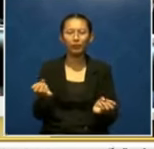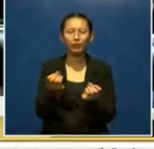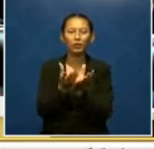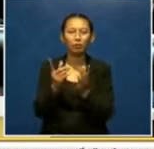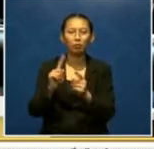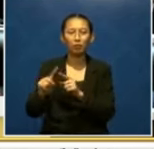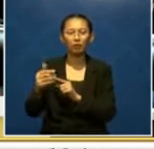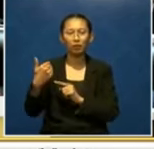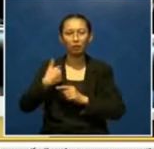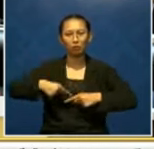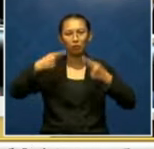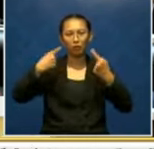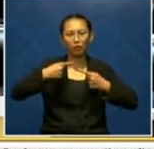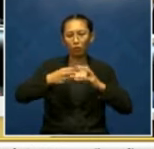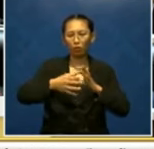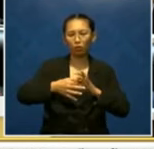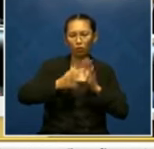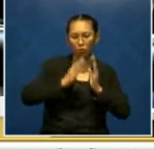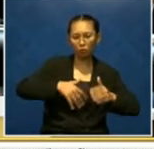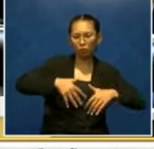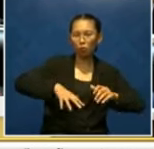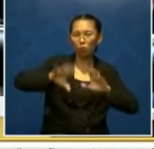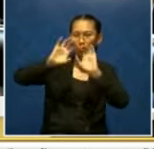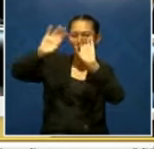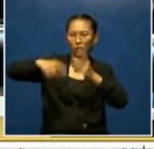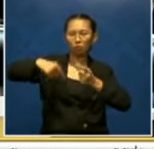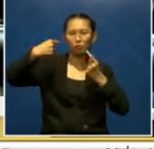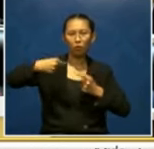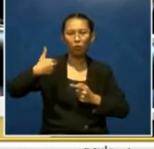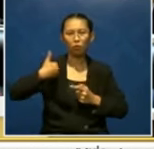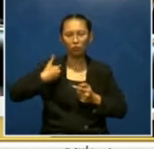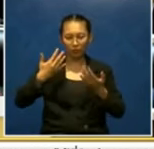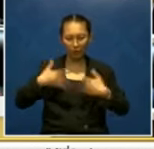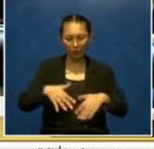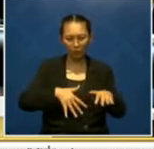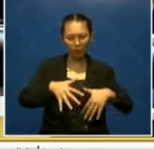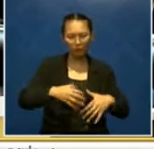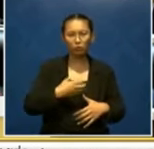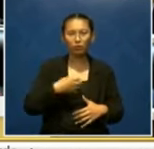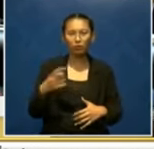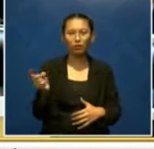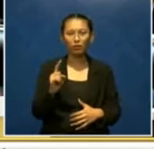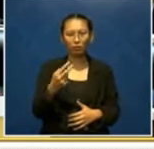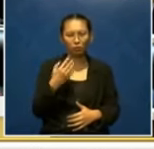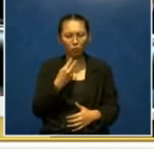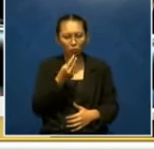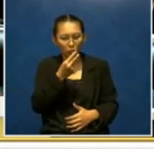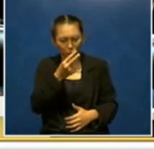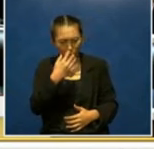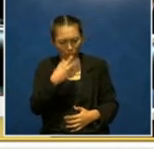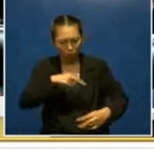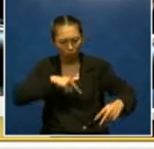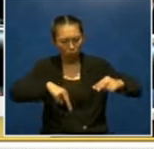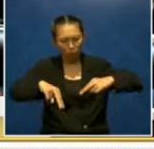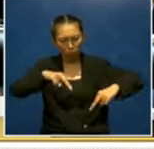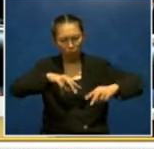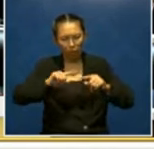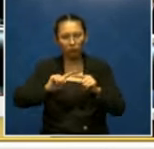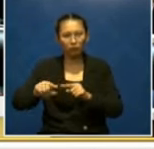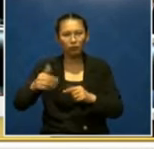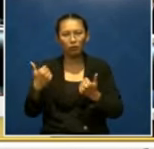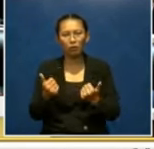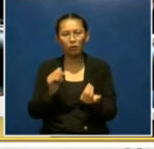ข้อพิพาทระหว่างประชาชนกับรัฐรวมถึงความต้องการของประชาชนที่ต้องการให้มีการมองถึงบริบทในพื้นที่ที่เปลี่ยน